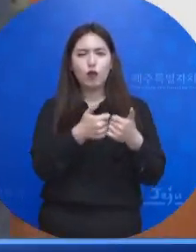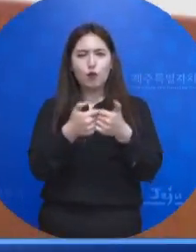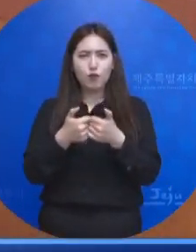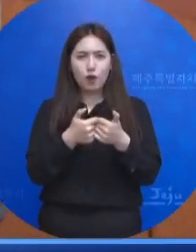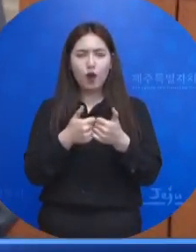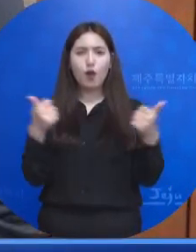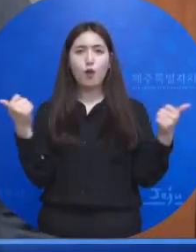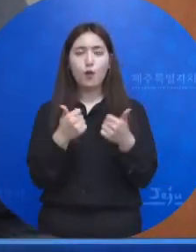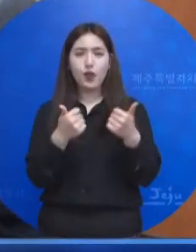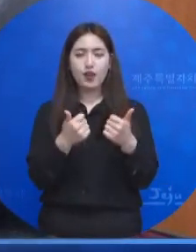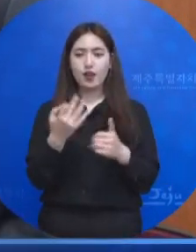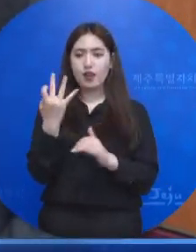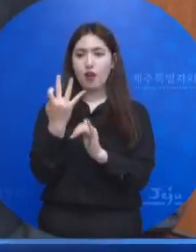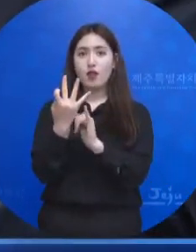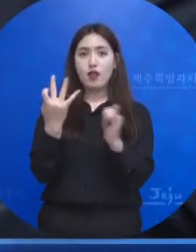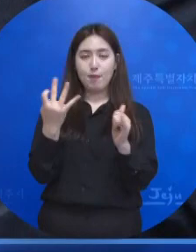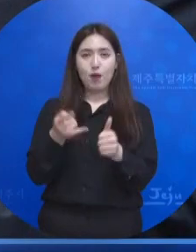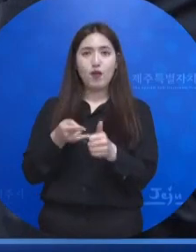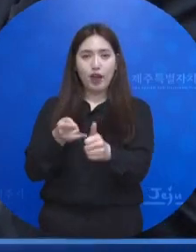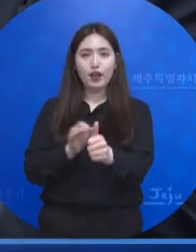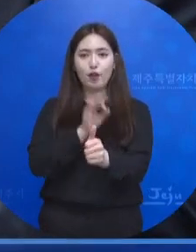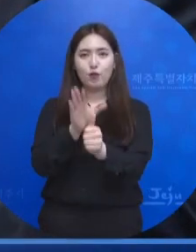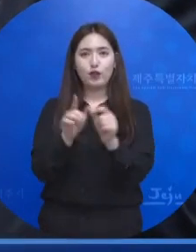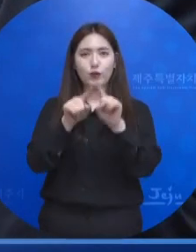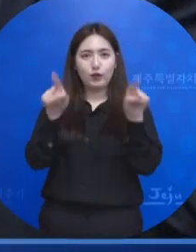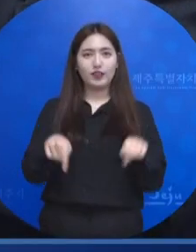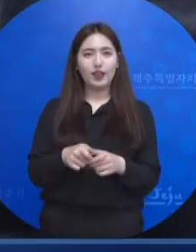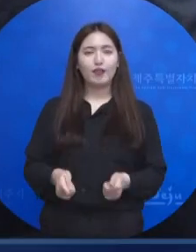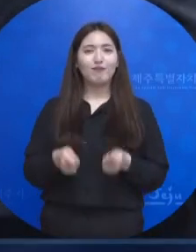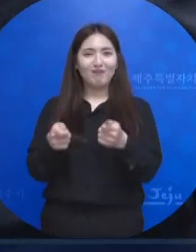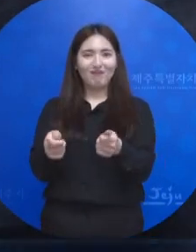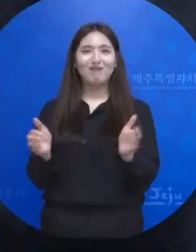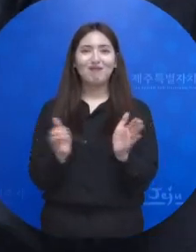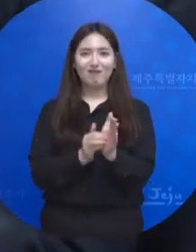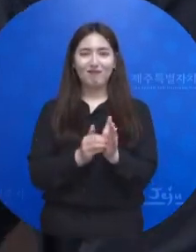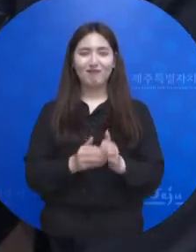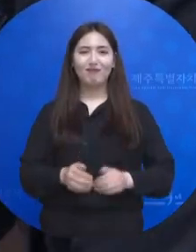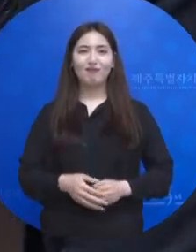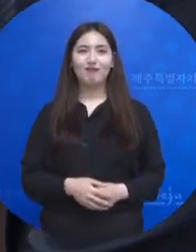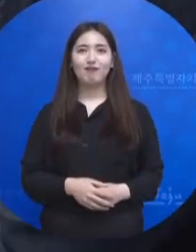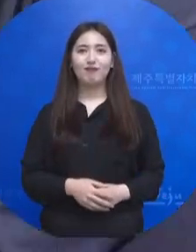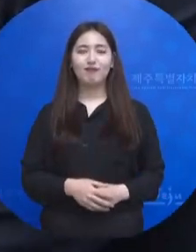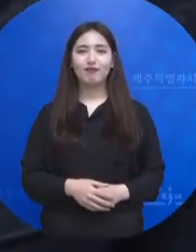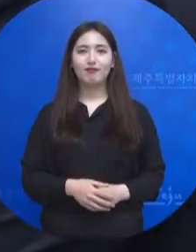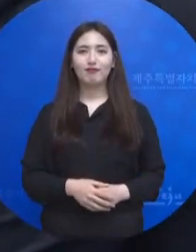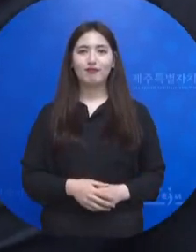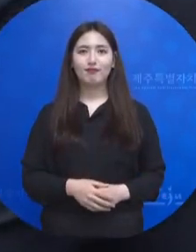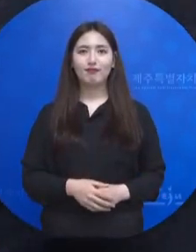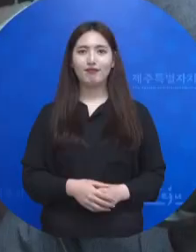원탁회의 운영위원 14명에게 위촉장을 수여했습니다.